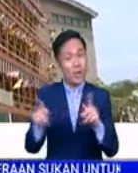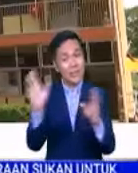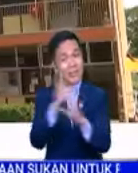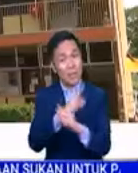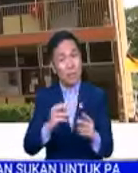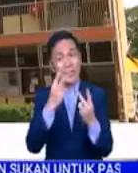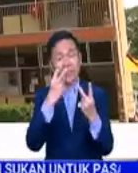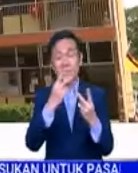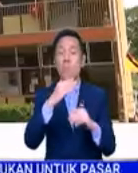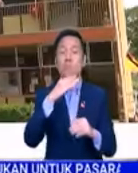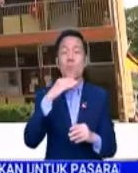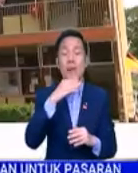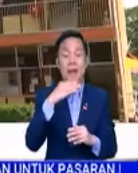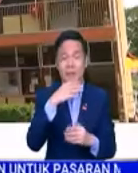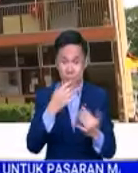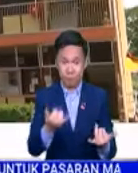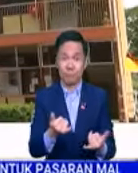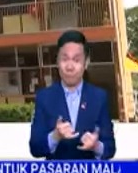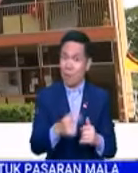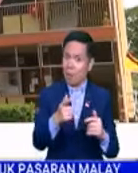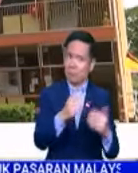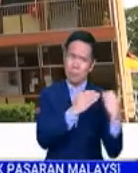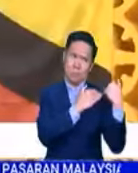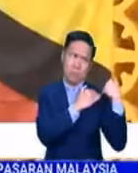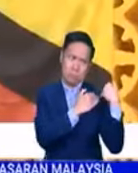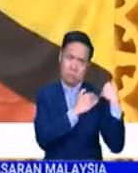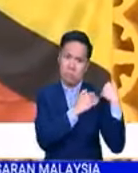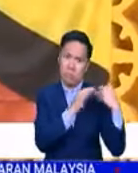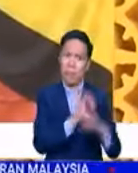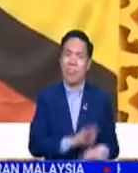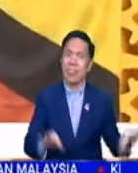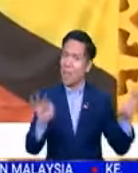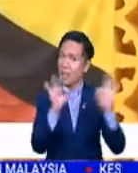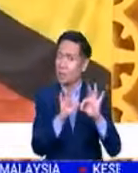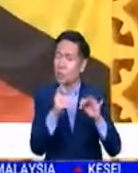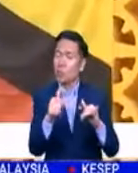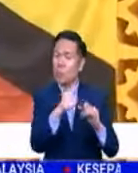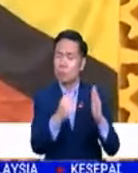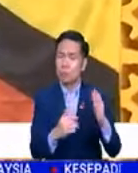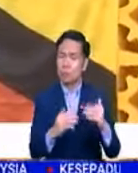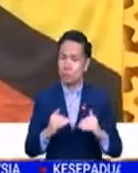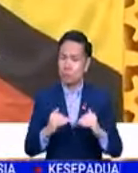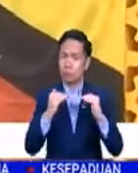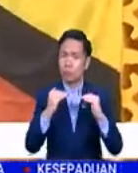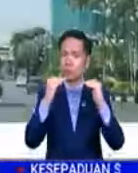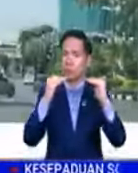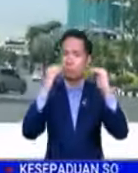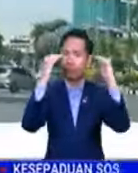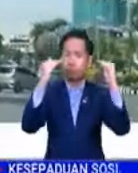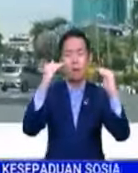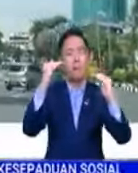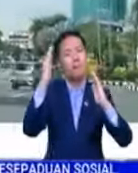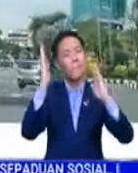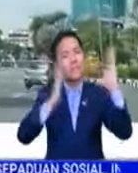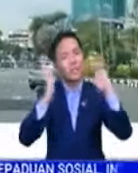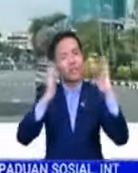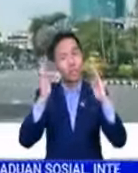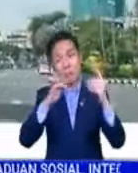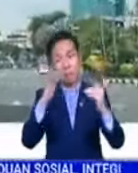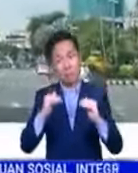mengatakan generasi muda masa kini berperanan penting dengan melibatkan diri dalam pembangunan negara seiring dengan kemajuan teknologi masa